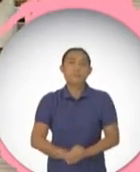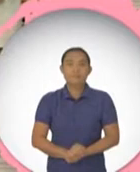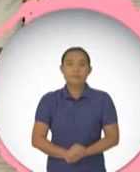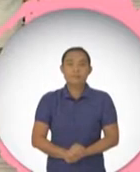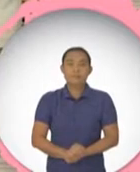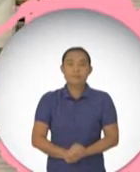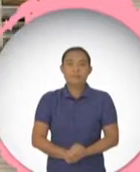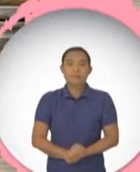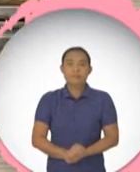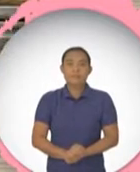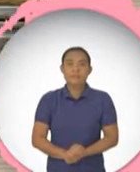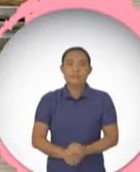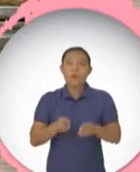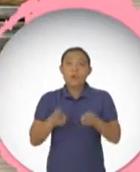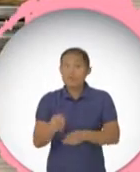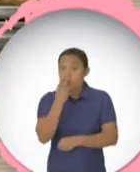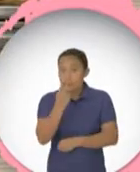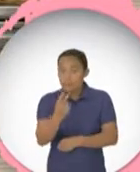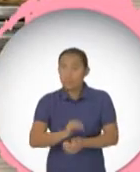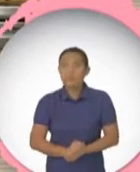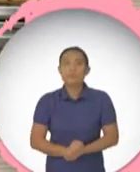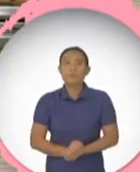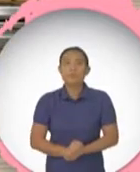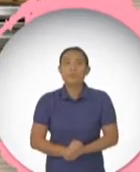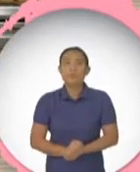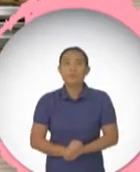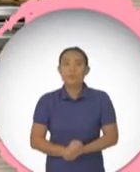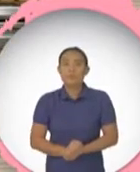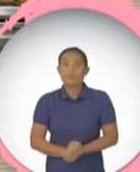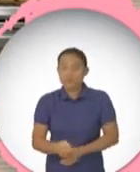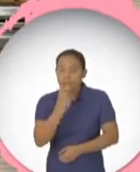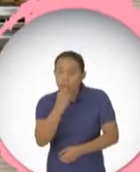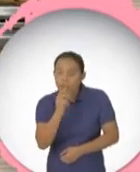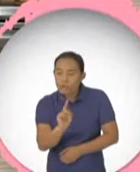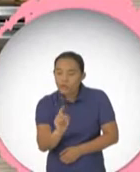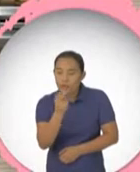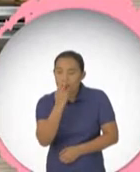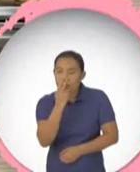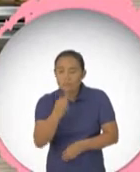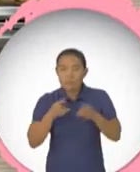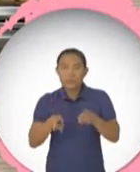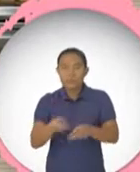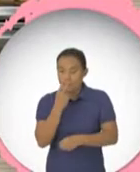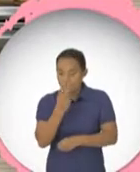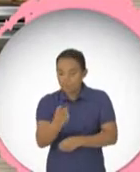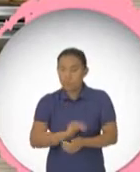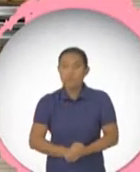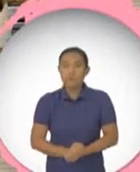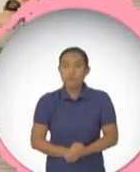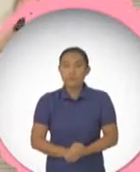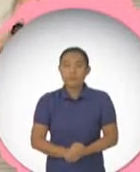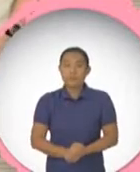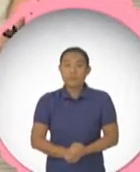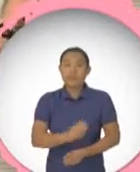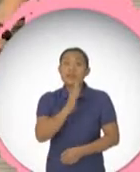วิธีการดูสุกนะคะเดี๋ยวพอผ่านไปเรียบร้อยแล้วก็ต้องดูว่ามันอยู่ตัวไหมนะคะถ้าแป้งมันดีขึ้นมาแล้วแล้